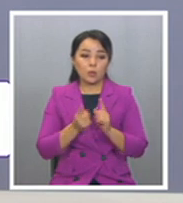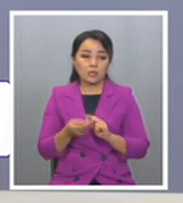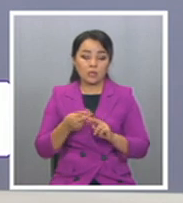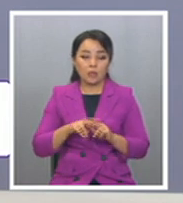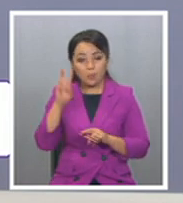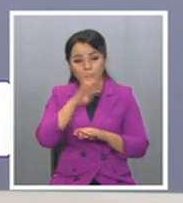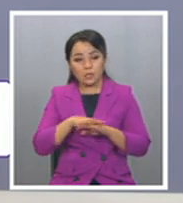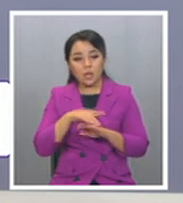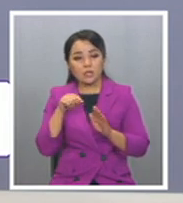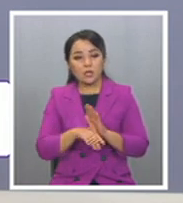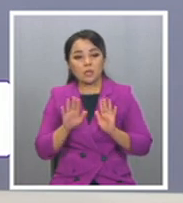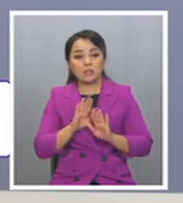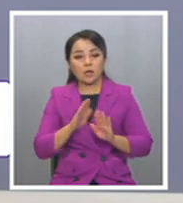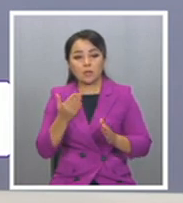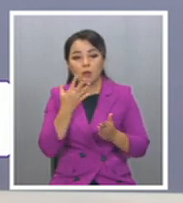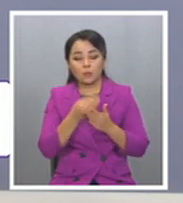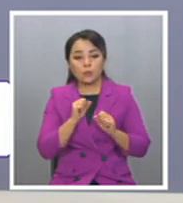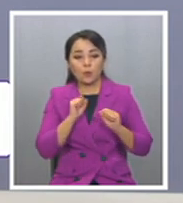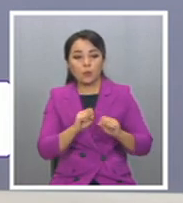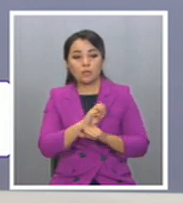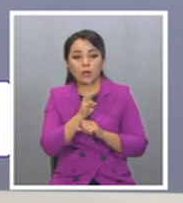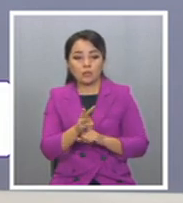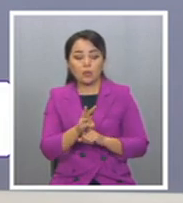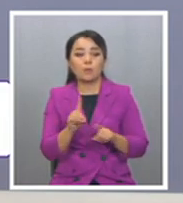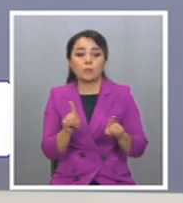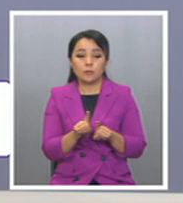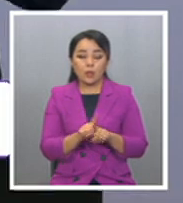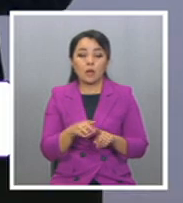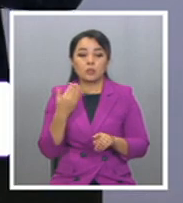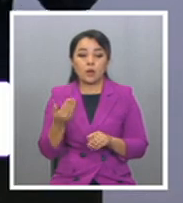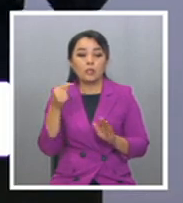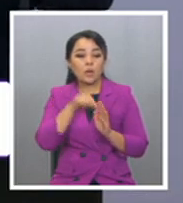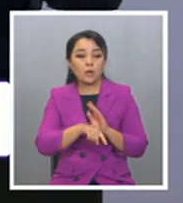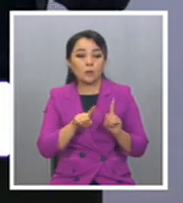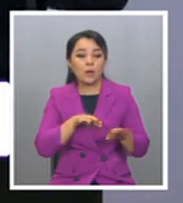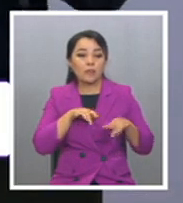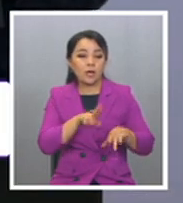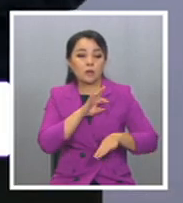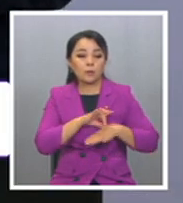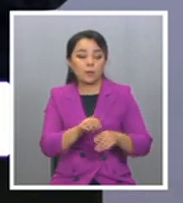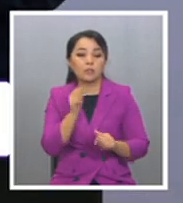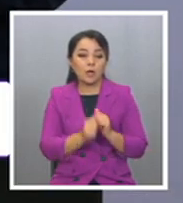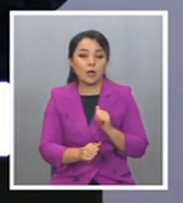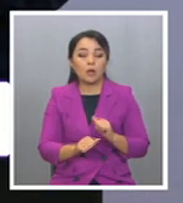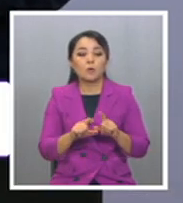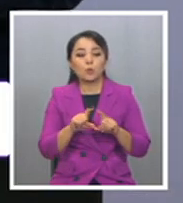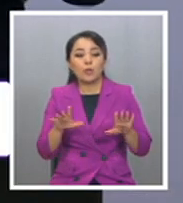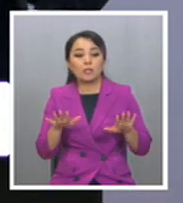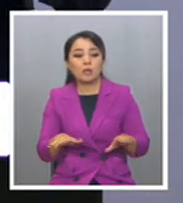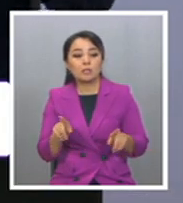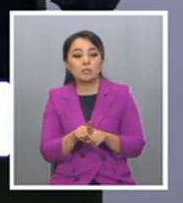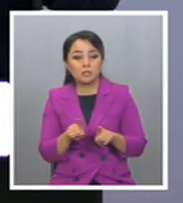ішкі экономикалық жағдайын қорғауды қамтамасыз еткенмен, оның ішіндегі әрекет ететін әрбір